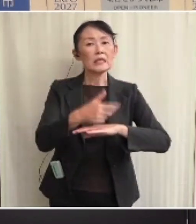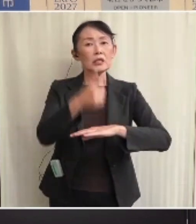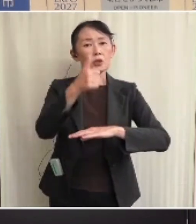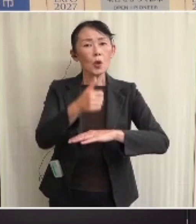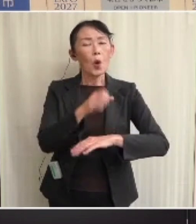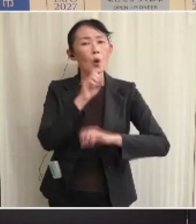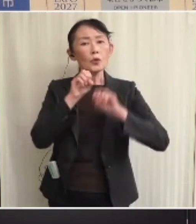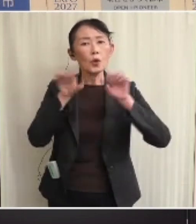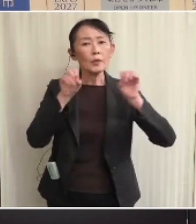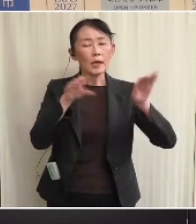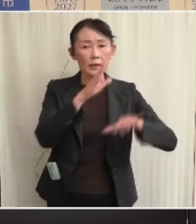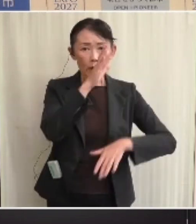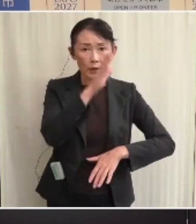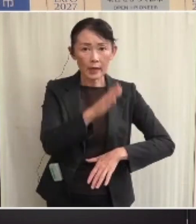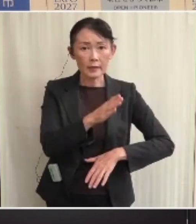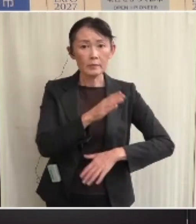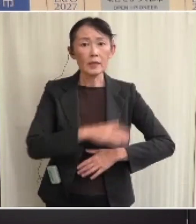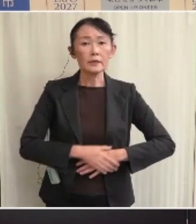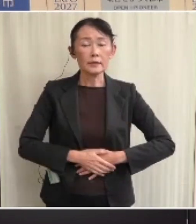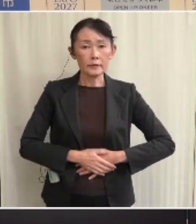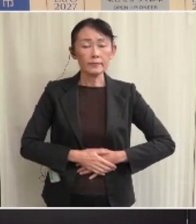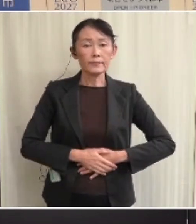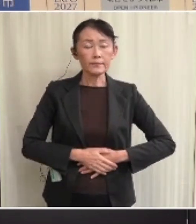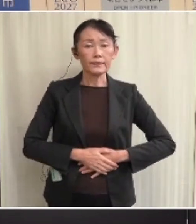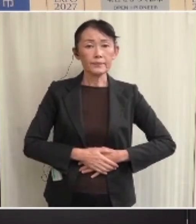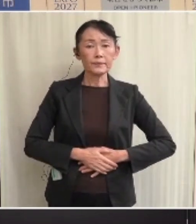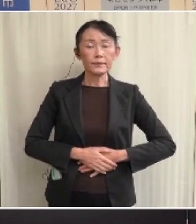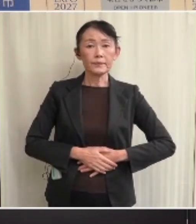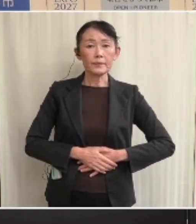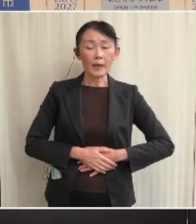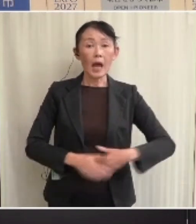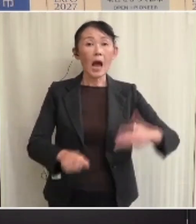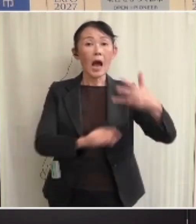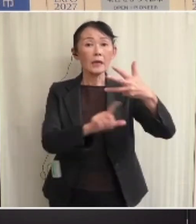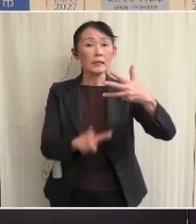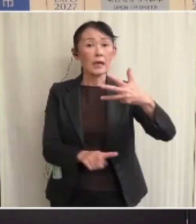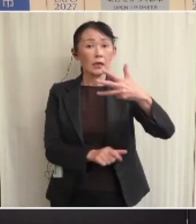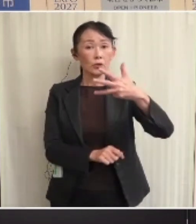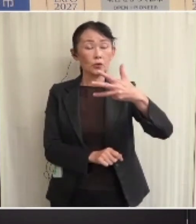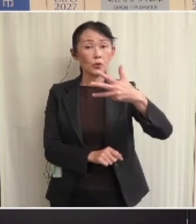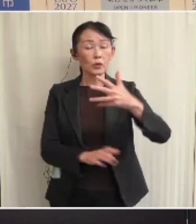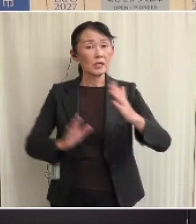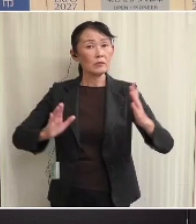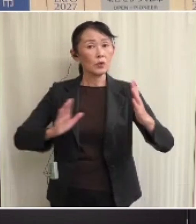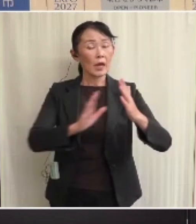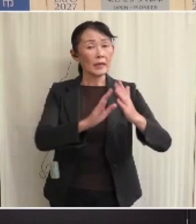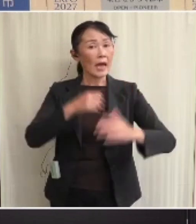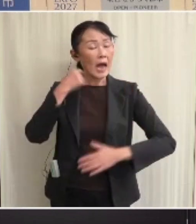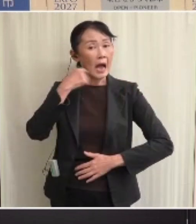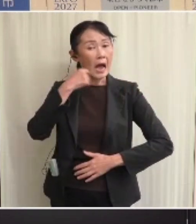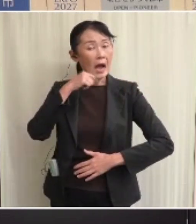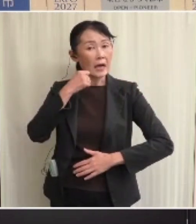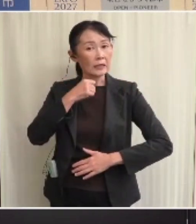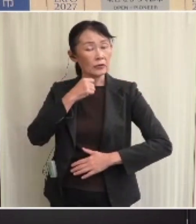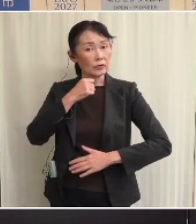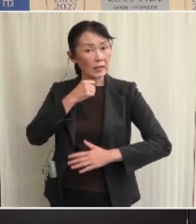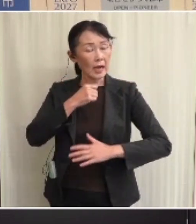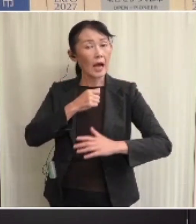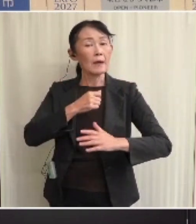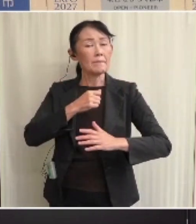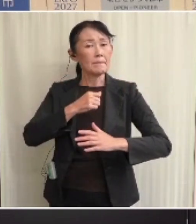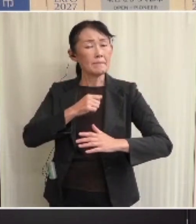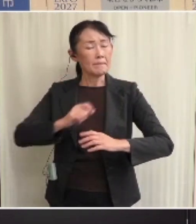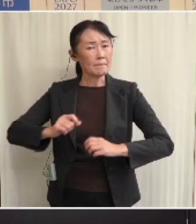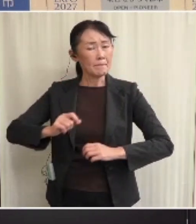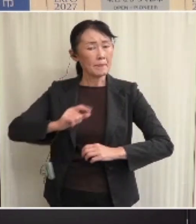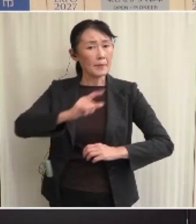い、ありがとうございます。まあ、これから8月に向けて、まあ、さらに暑さが増していくことが予想されます